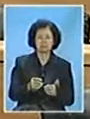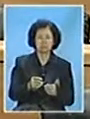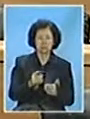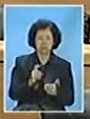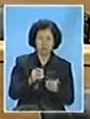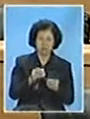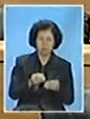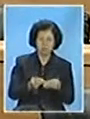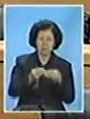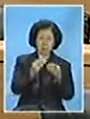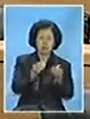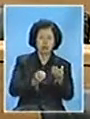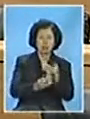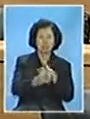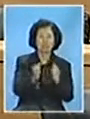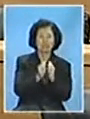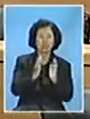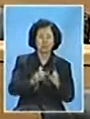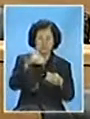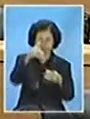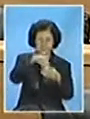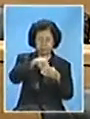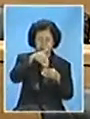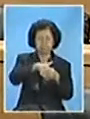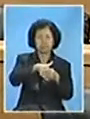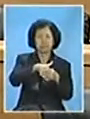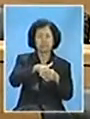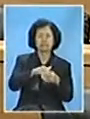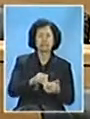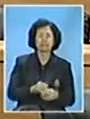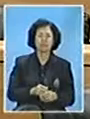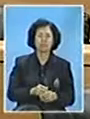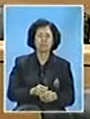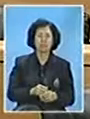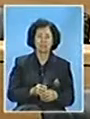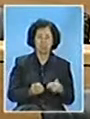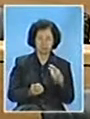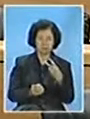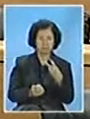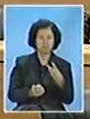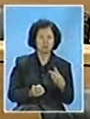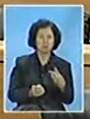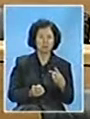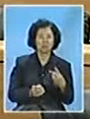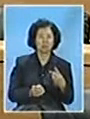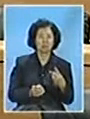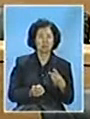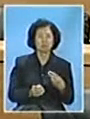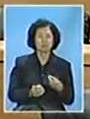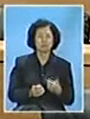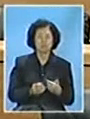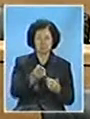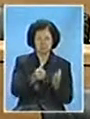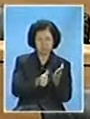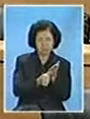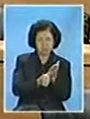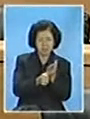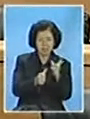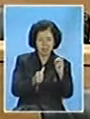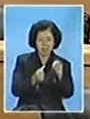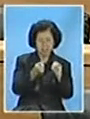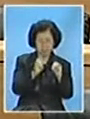าสกับผู้ที่มาจากการเลือกตั้งเป็นหน้าหลักนะครับประการที่2นะครับที่ผมมีข้อสังเกตอีกอันนึงเมื่อท่านแก้ในมาตรา